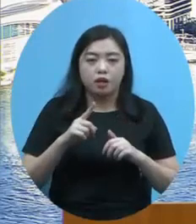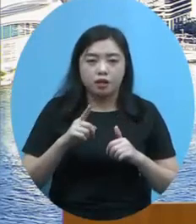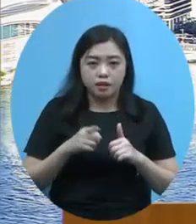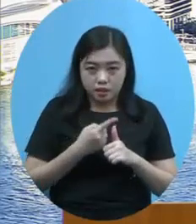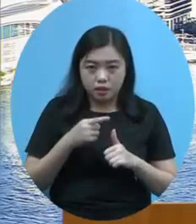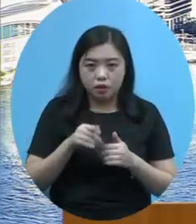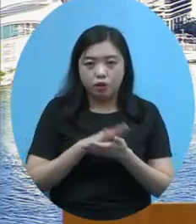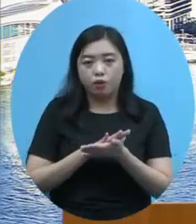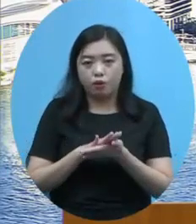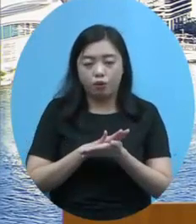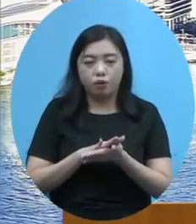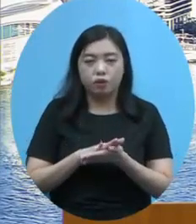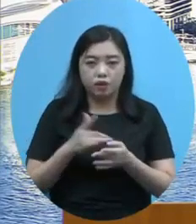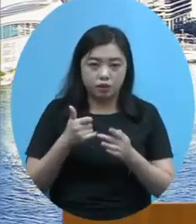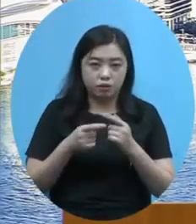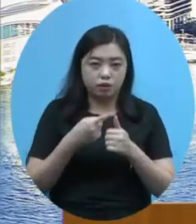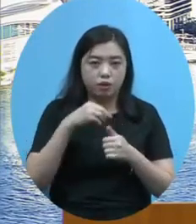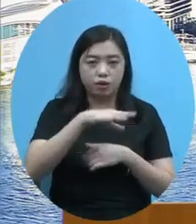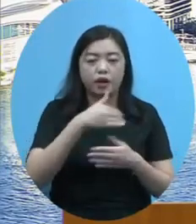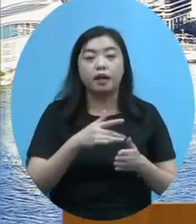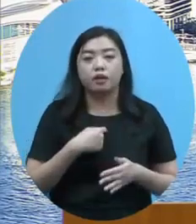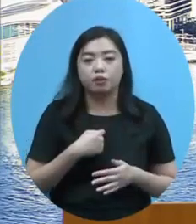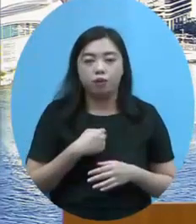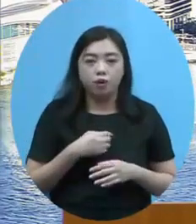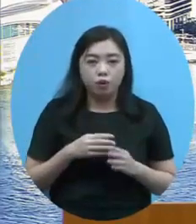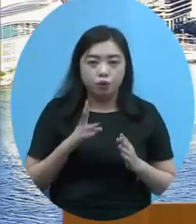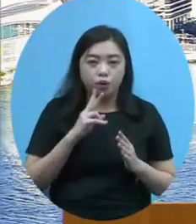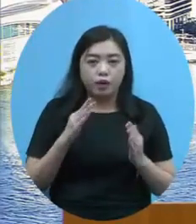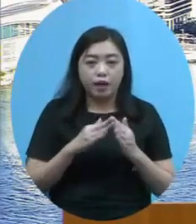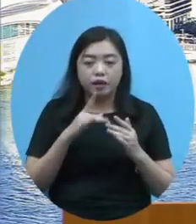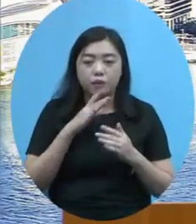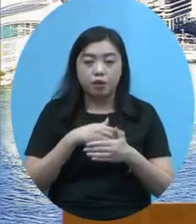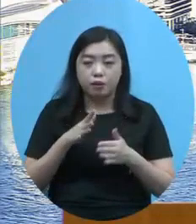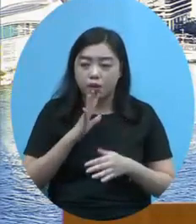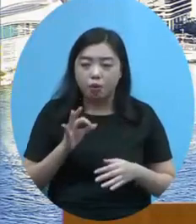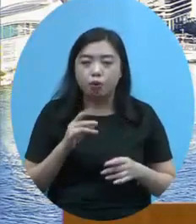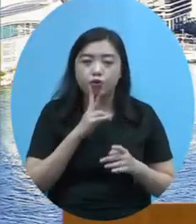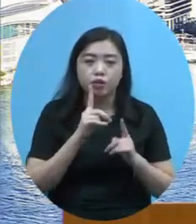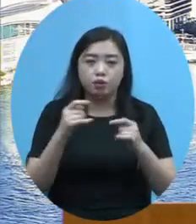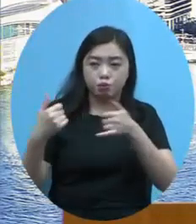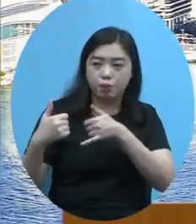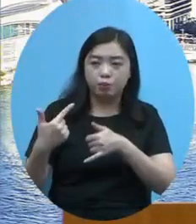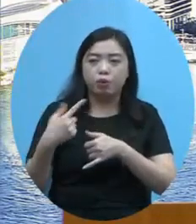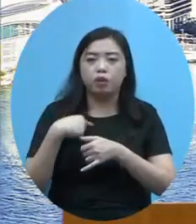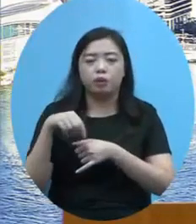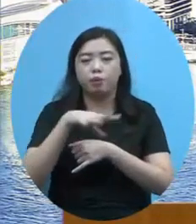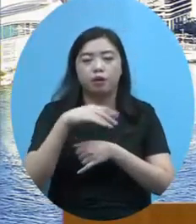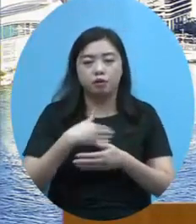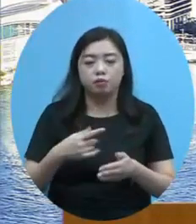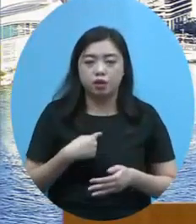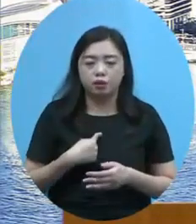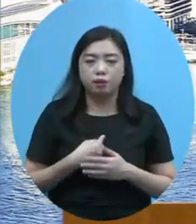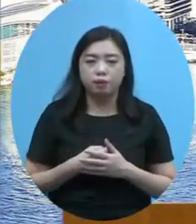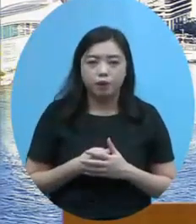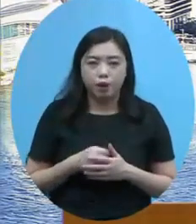個案係進入隔離設施啦，佢屋企人入嘅檢疫設施啦，咁同埋如果有密切接觸者咧，亦都需要接受檢疫。咁